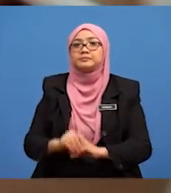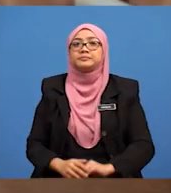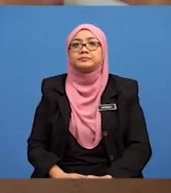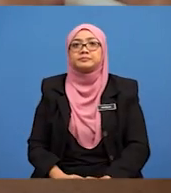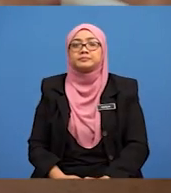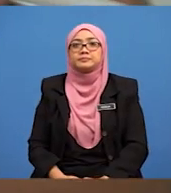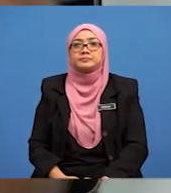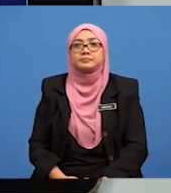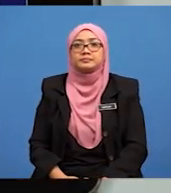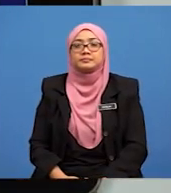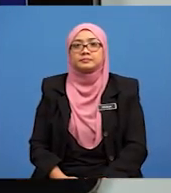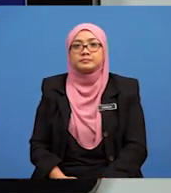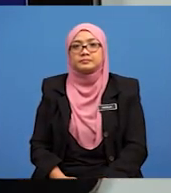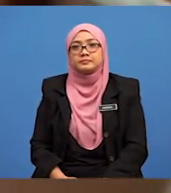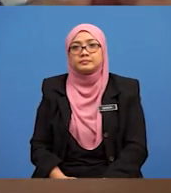6,